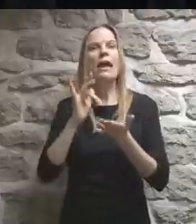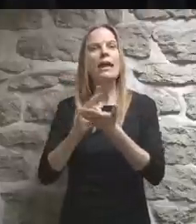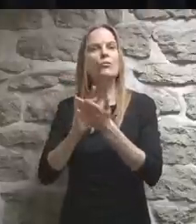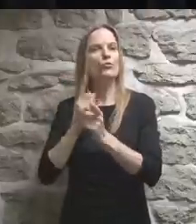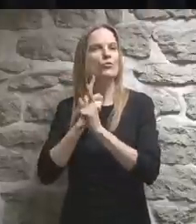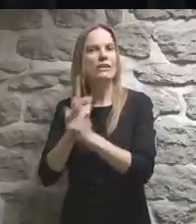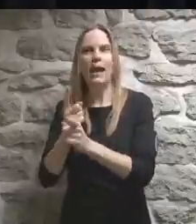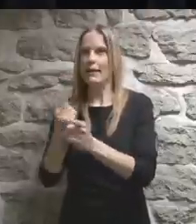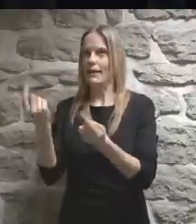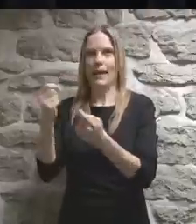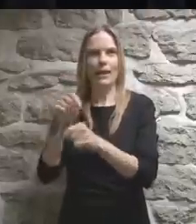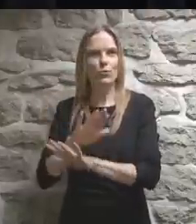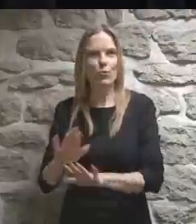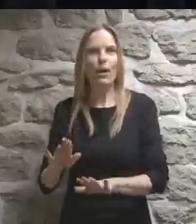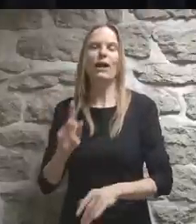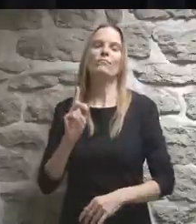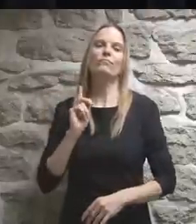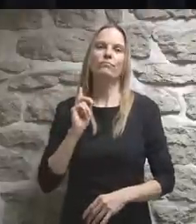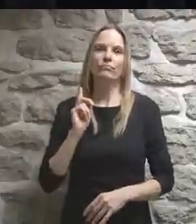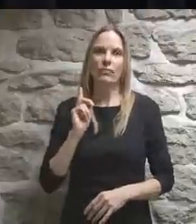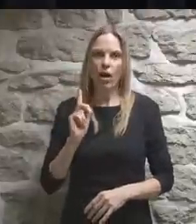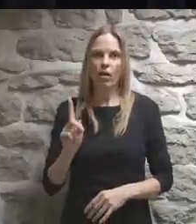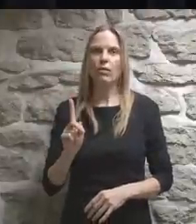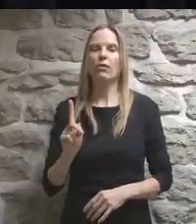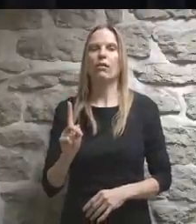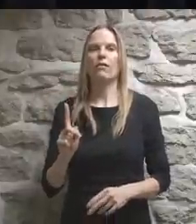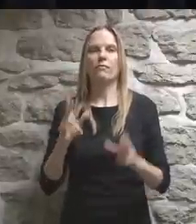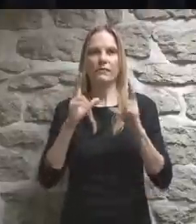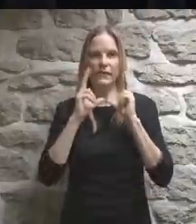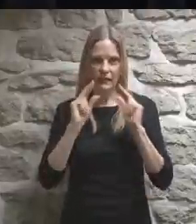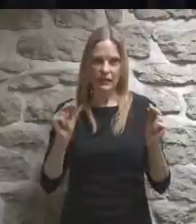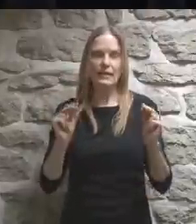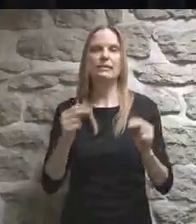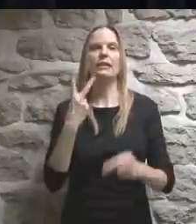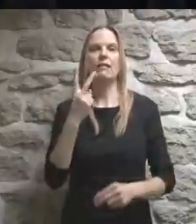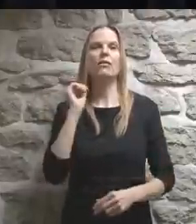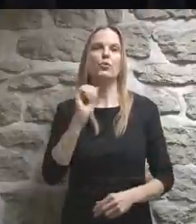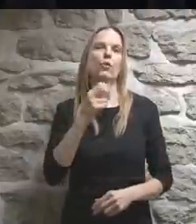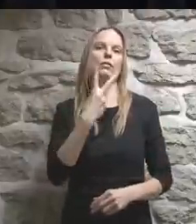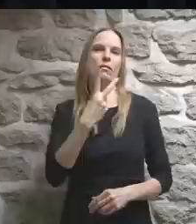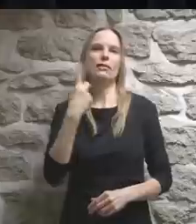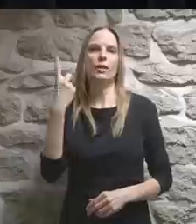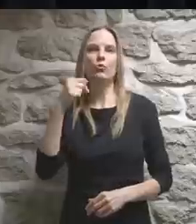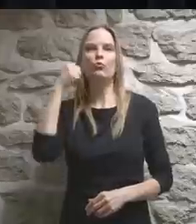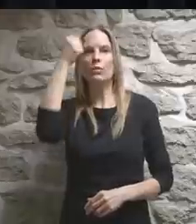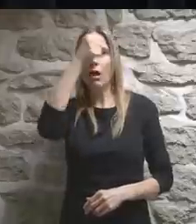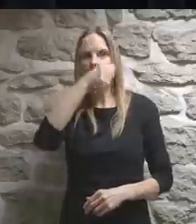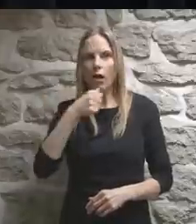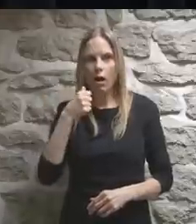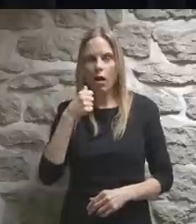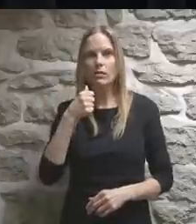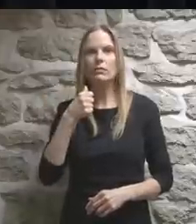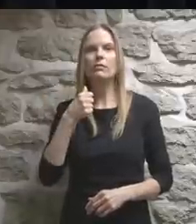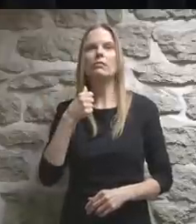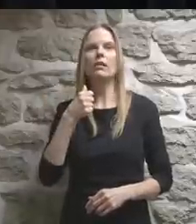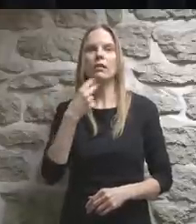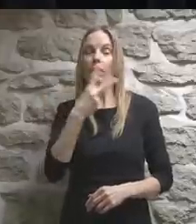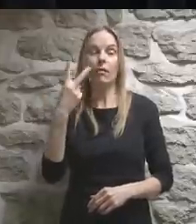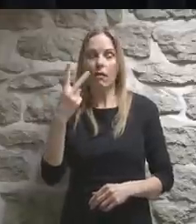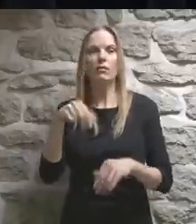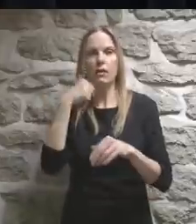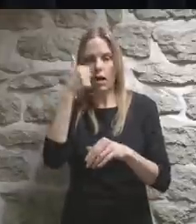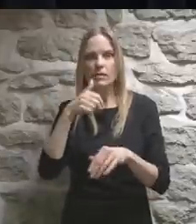ennustatakse, et läheb. Aga tõesti 2022. aastal selline